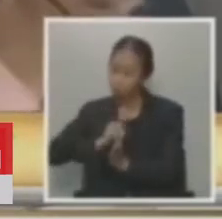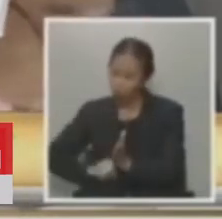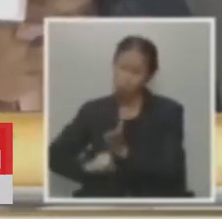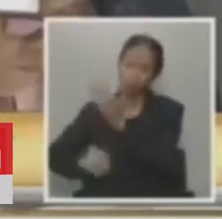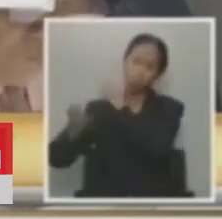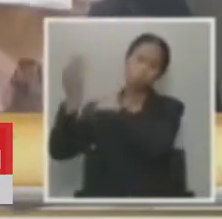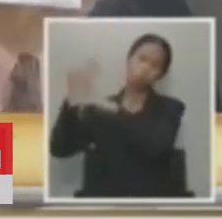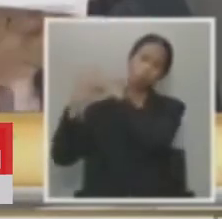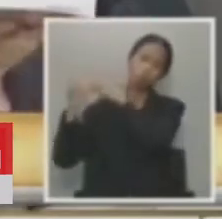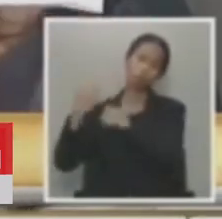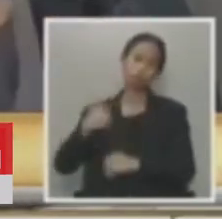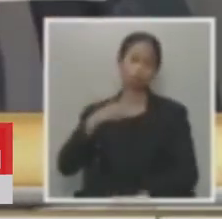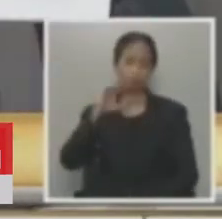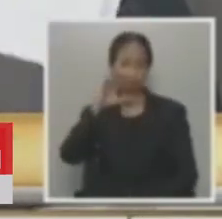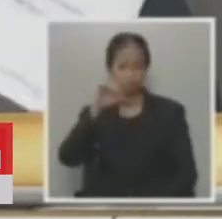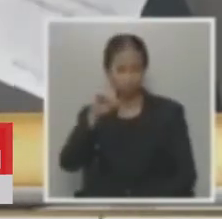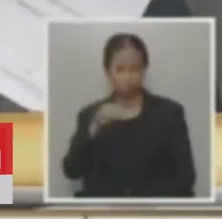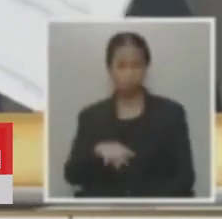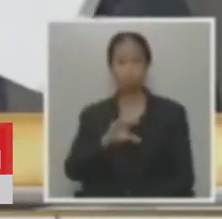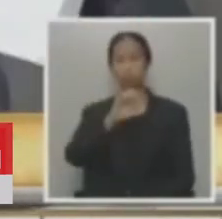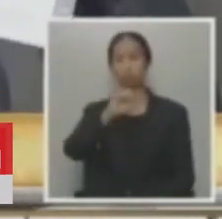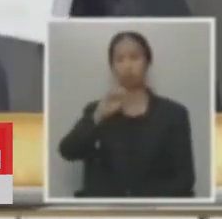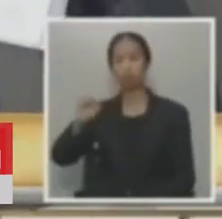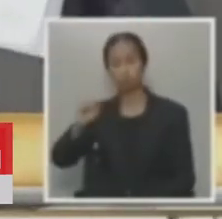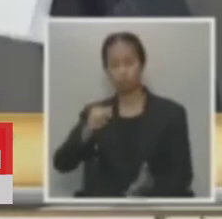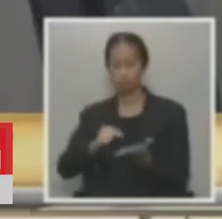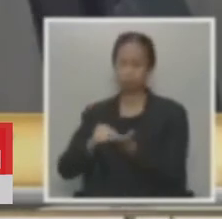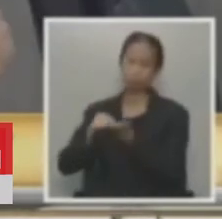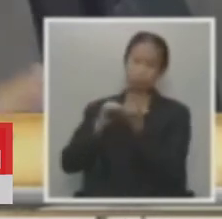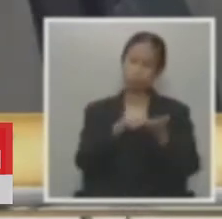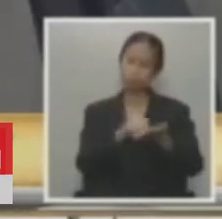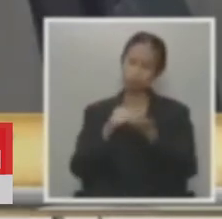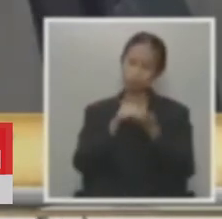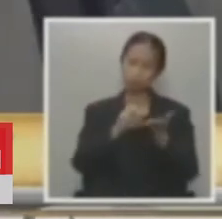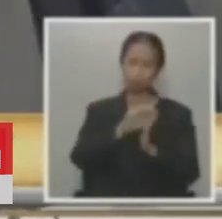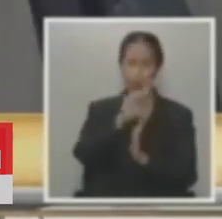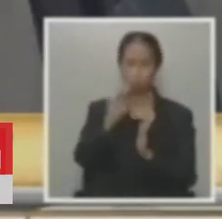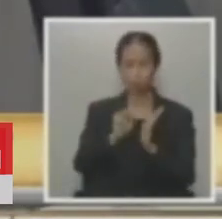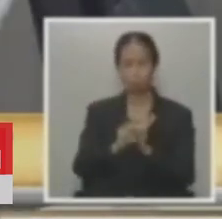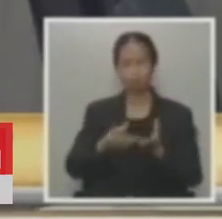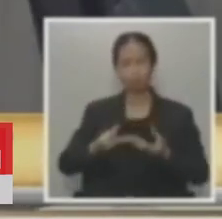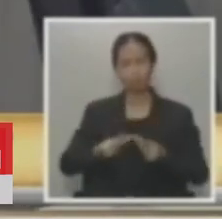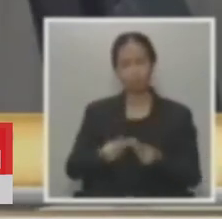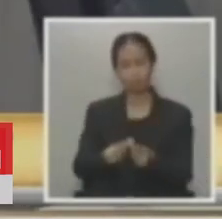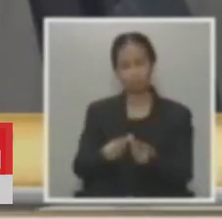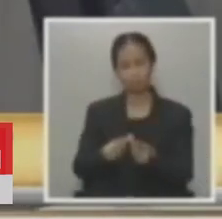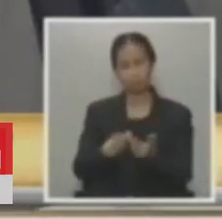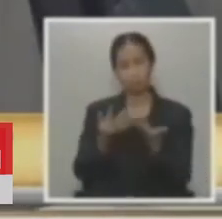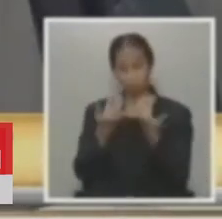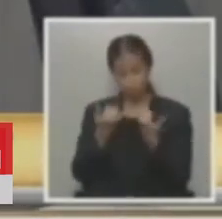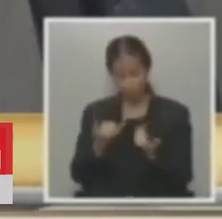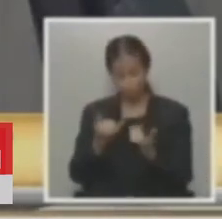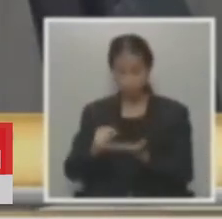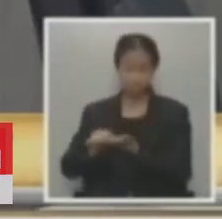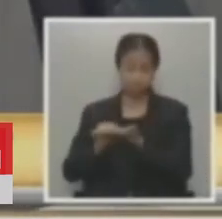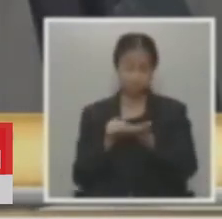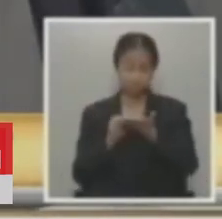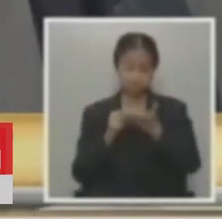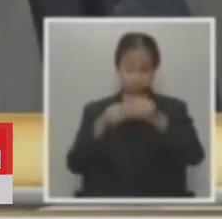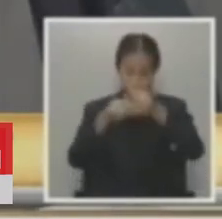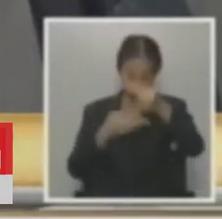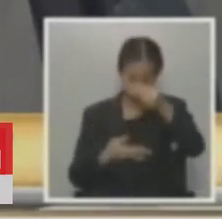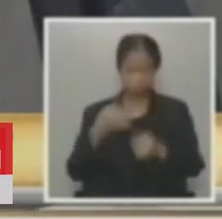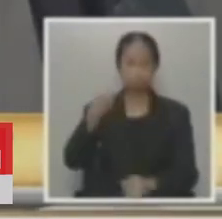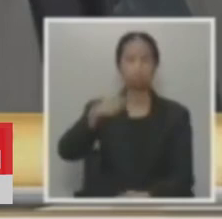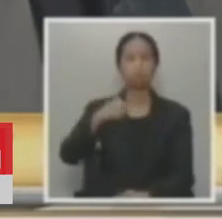ผู้แทนราษฎรเสนอข้อกฎหมายที่ดินเข้ามาในสภาวันนี้10ยัตตินี้คือความเดือด